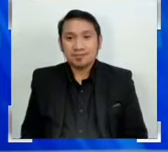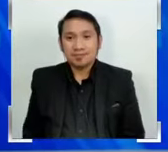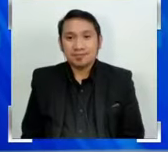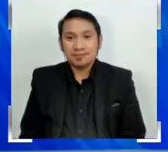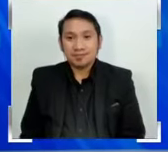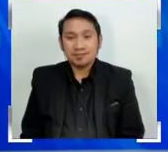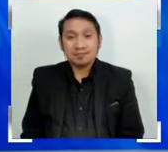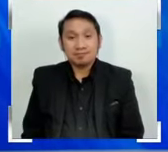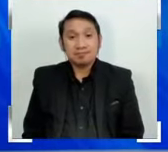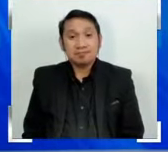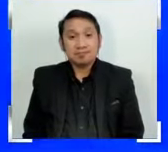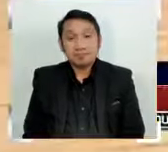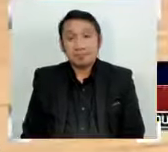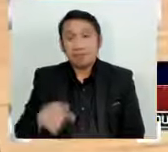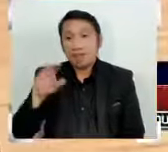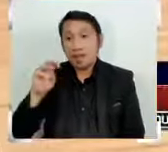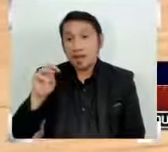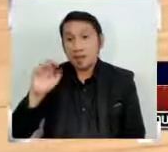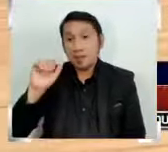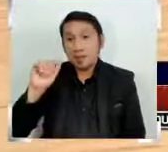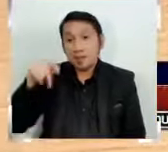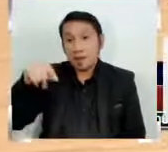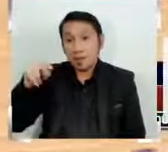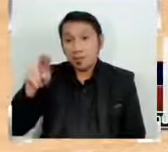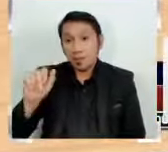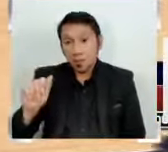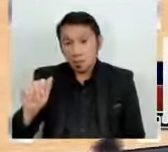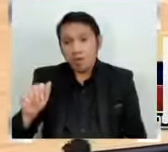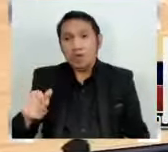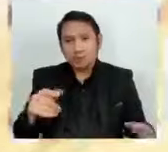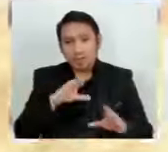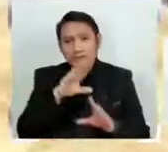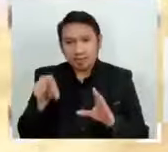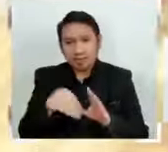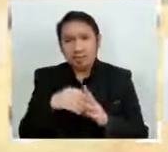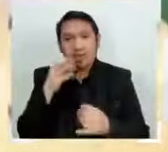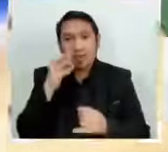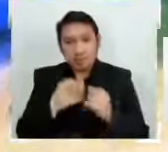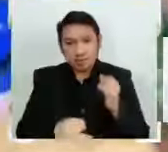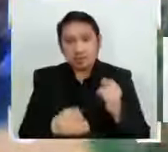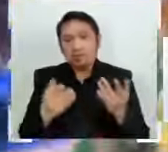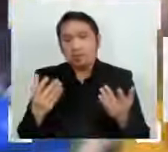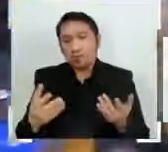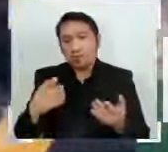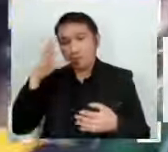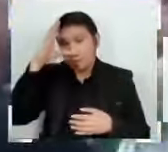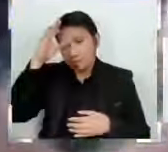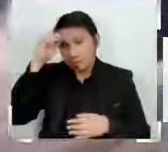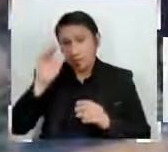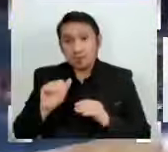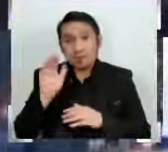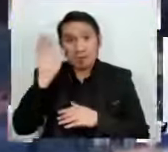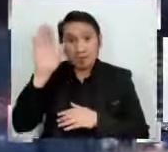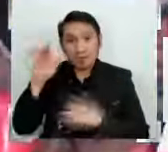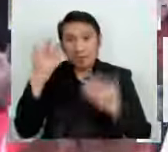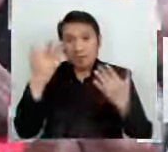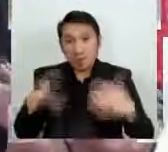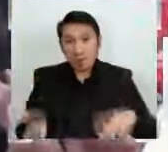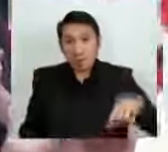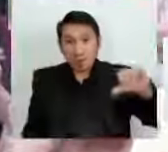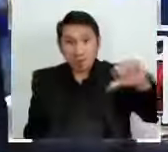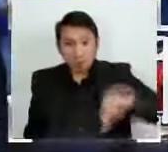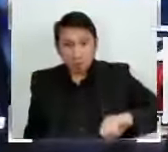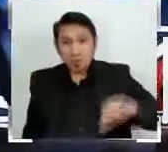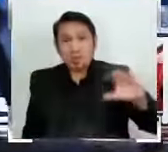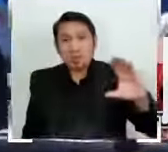Pasok na ang Mapua Cardinals sa finals ng NCAA Season 99 Men's Basketball Tournament. Yan ang matapos silang talunin ng Benil